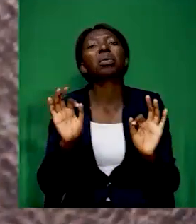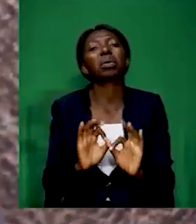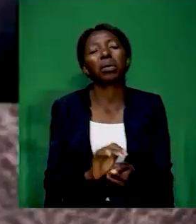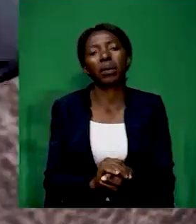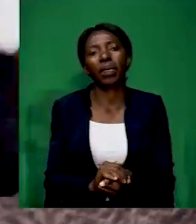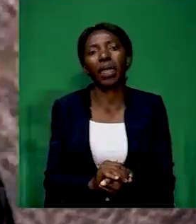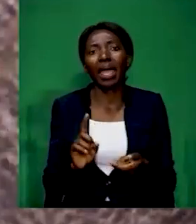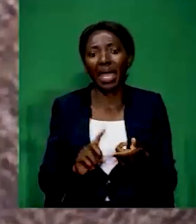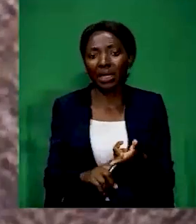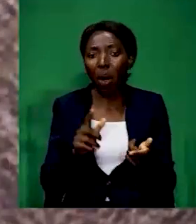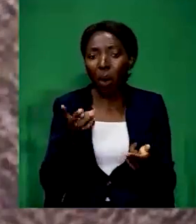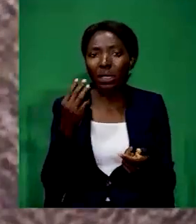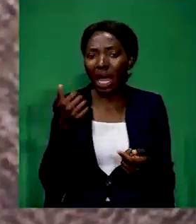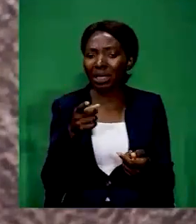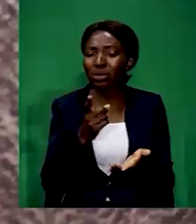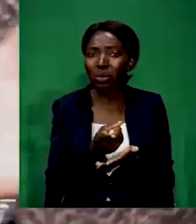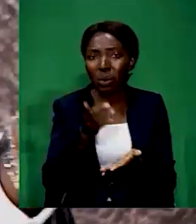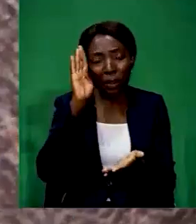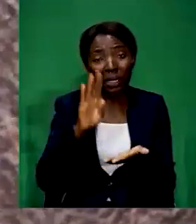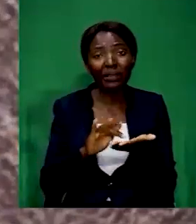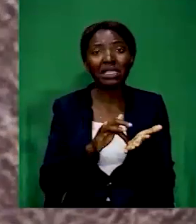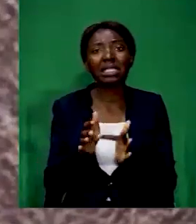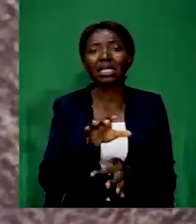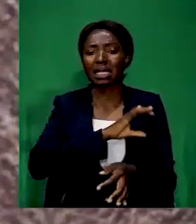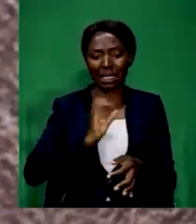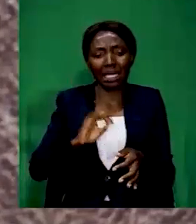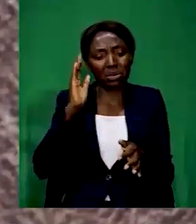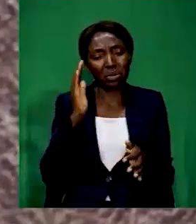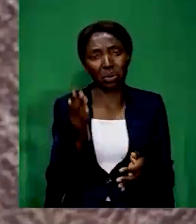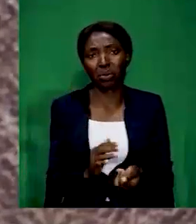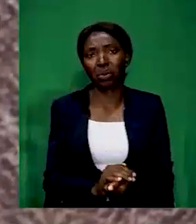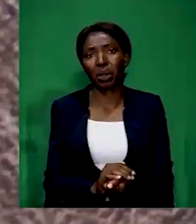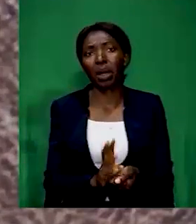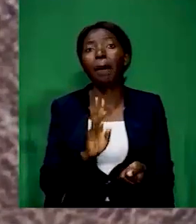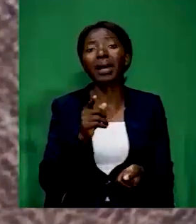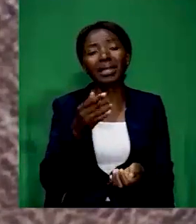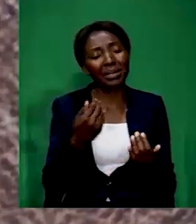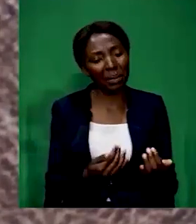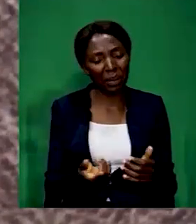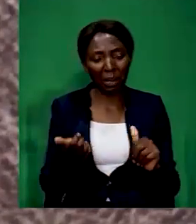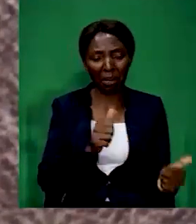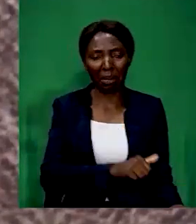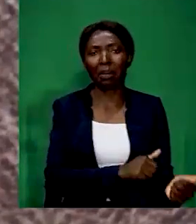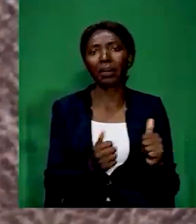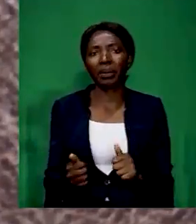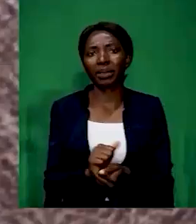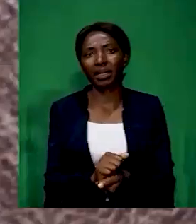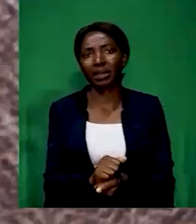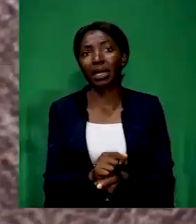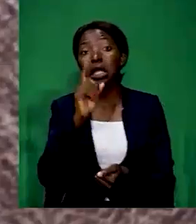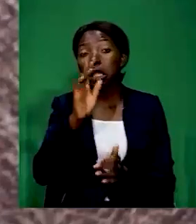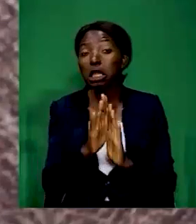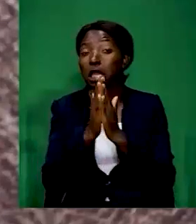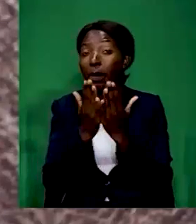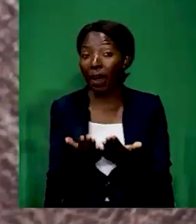knows akabvunzwa here kuti unotenda muna Kristu hapana anoziva asi mwana iyeye akabhabhatidzwa